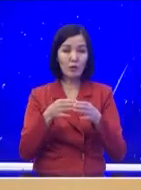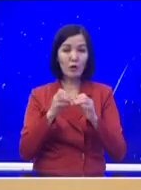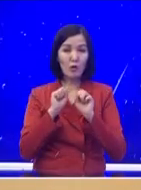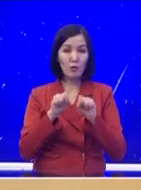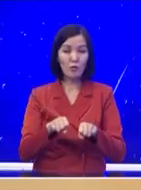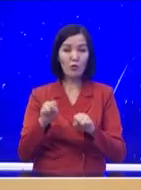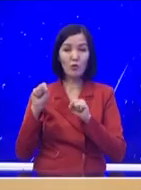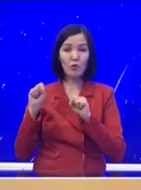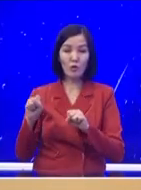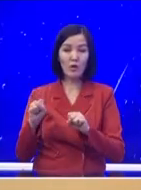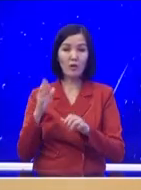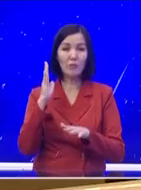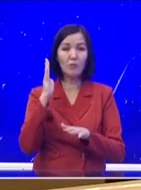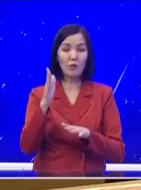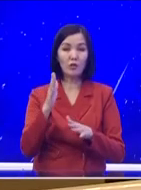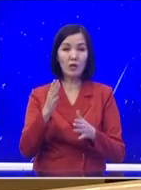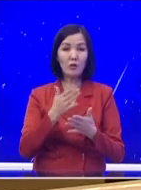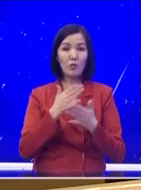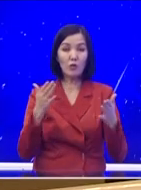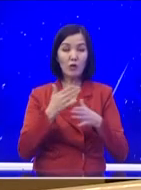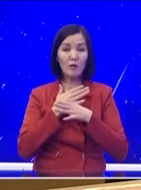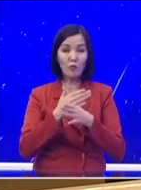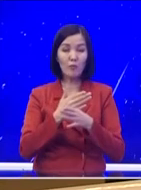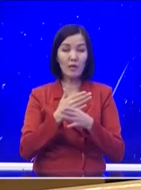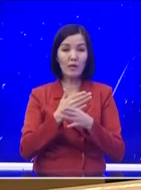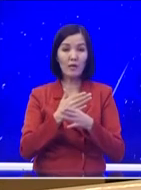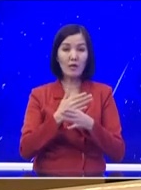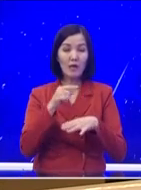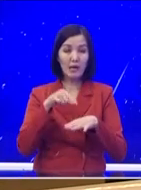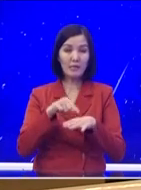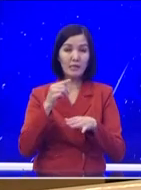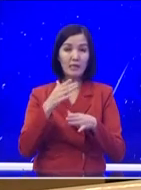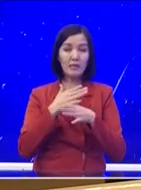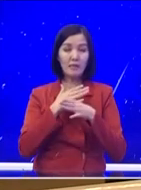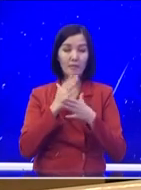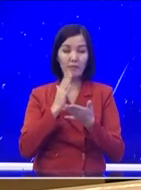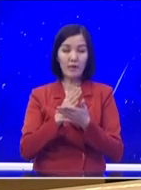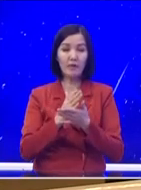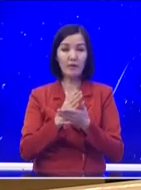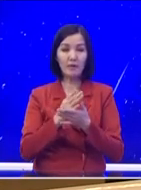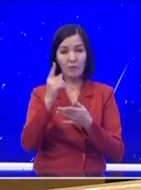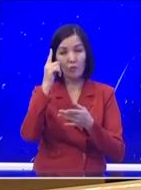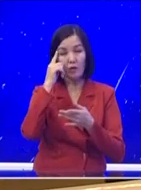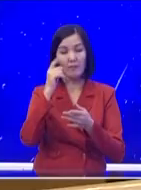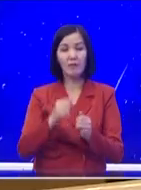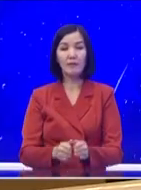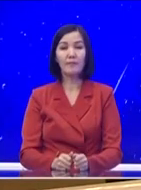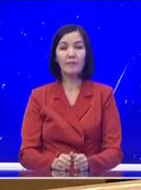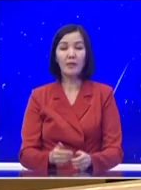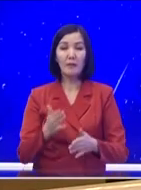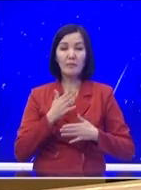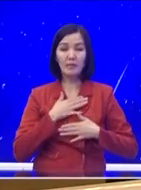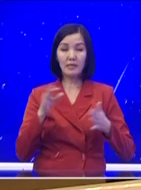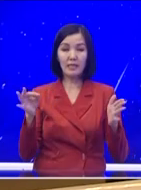әріптестеріміздің болашағына үлкен көмегі, үлкен жақсылығы, үлкен қуанышты жағдайларды ашып отыр. Біздің